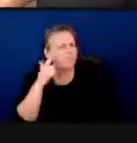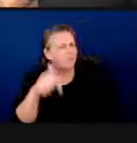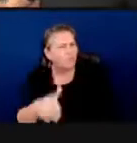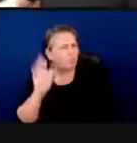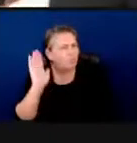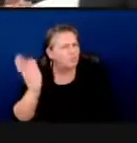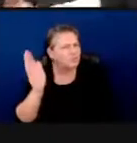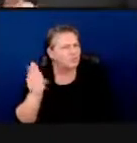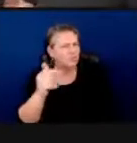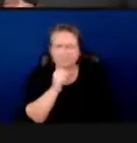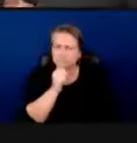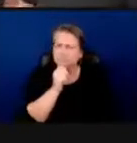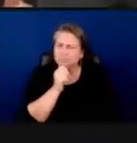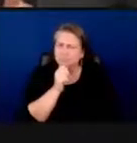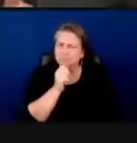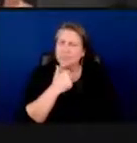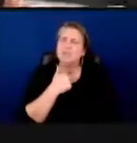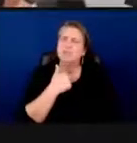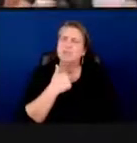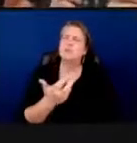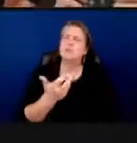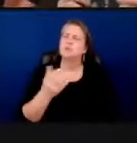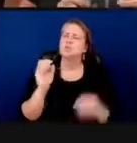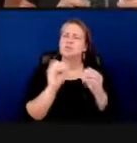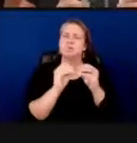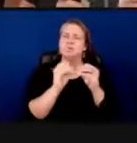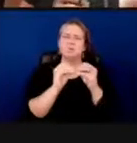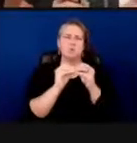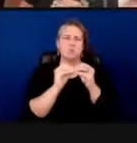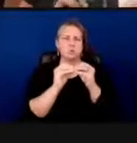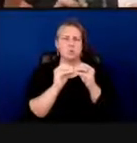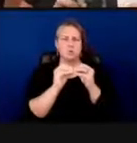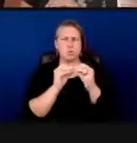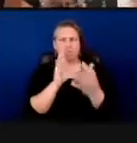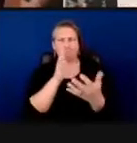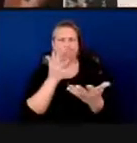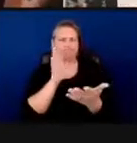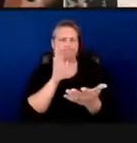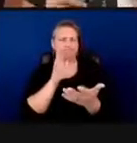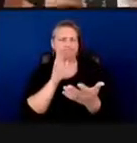Asante kwa mambo mliowasilisha.